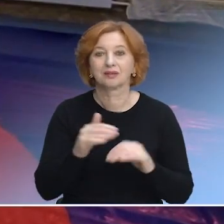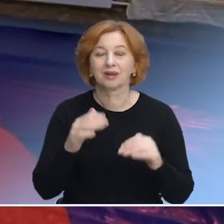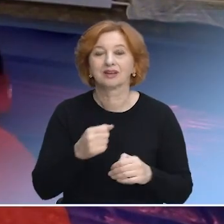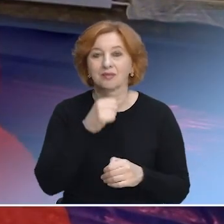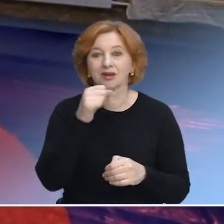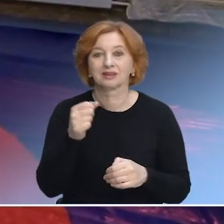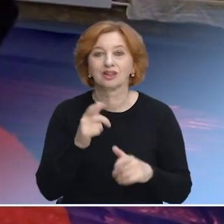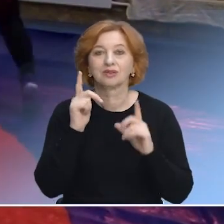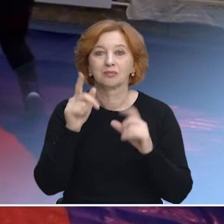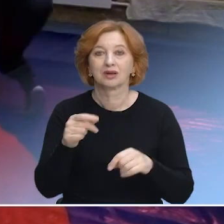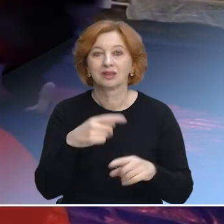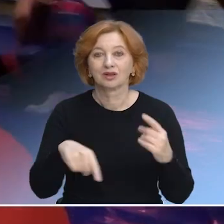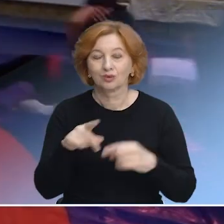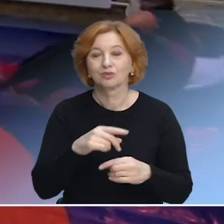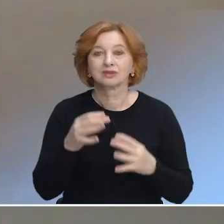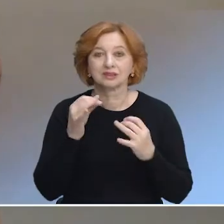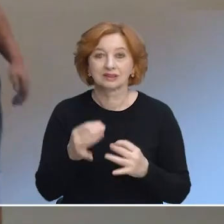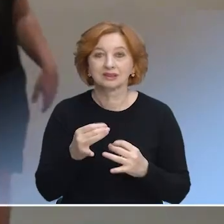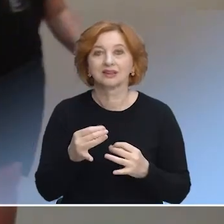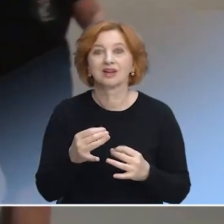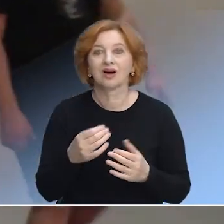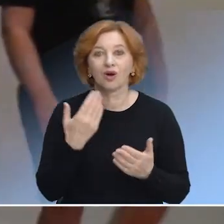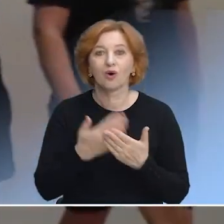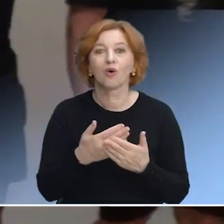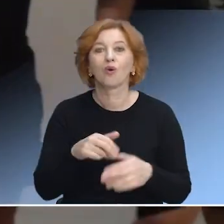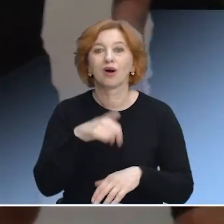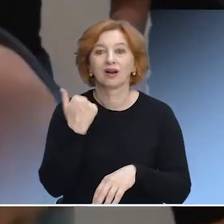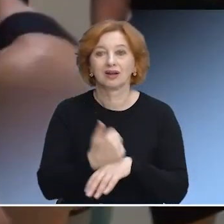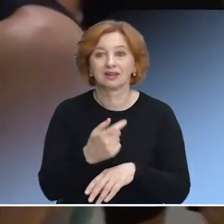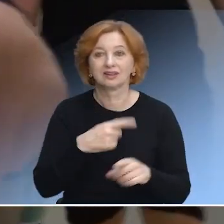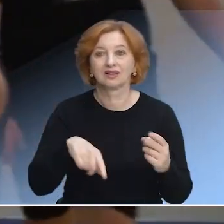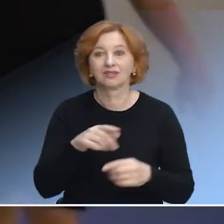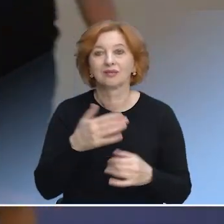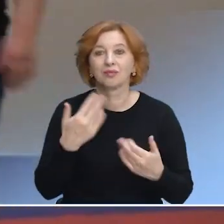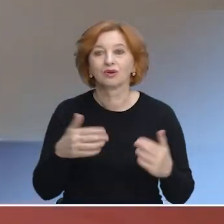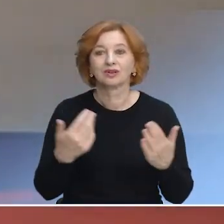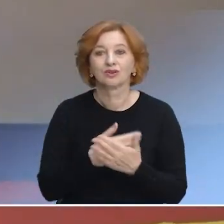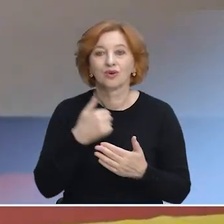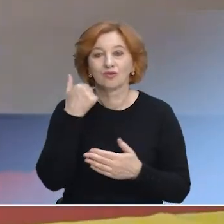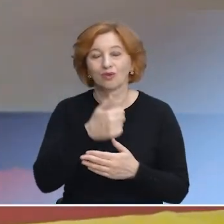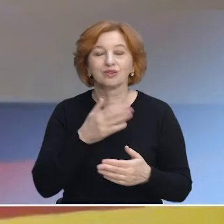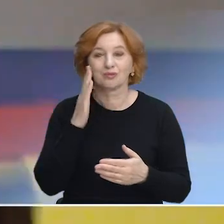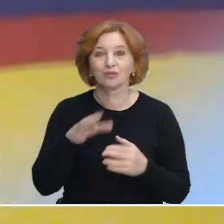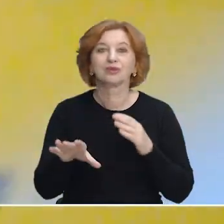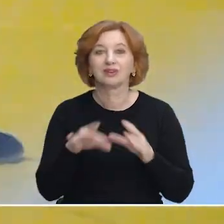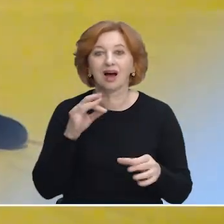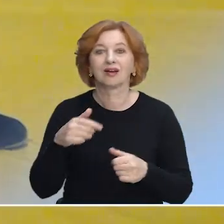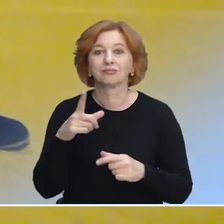поедут на республиканский турнир в Калмыкию. У лидера сборной Кирилла Иванисова после Нового года первенство области.